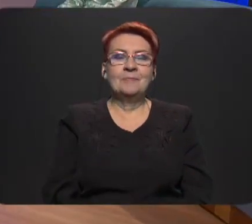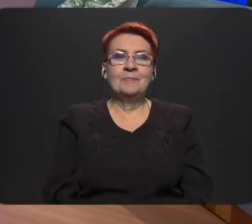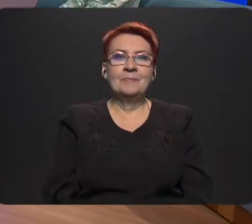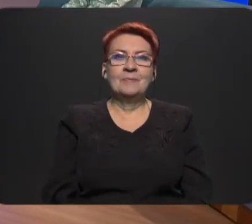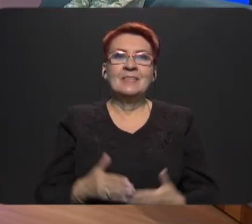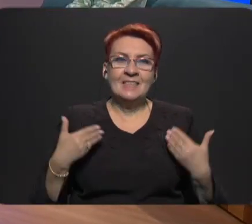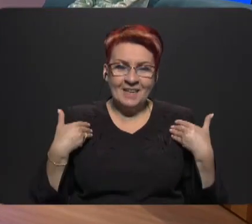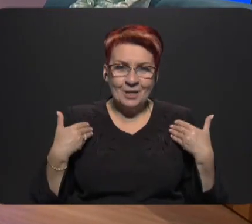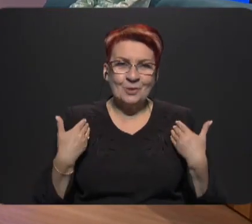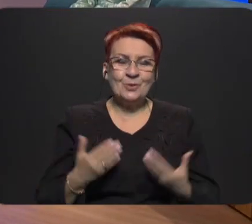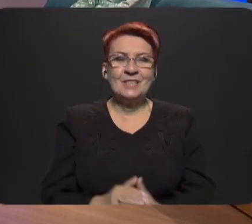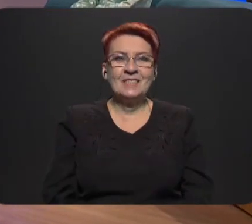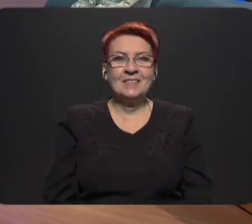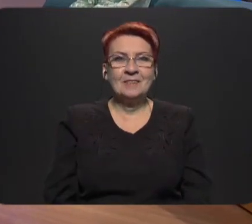слушаем.